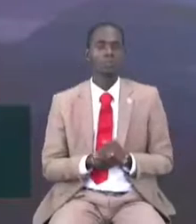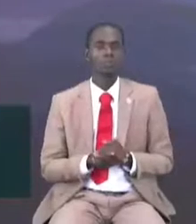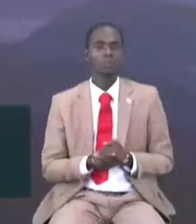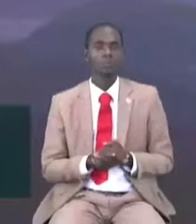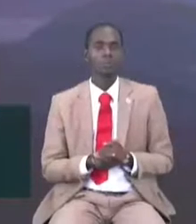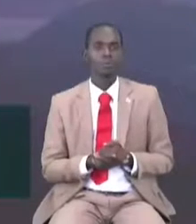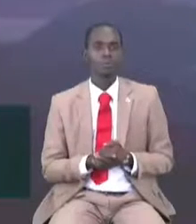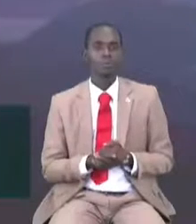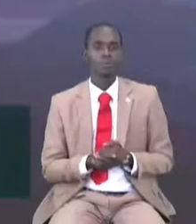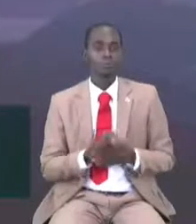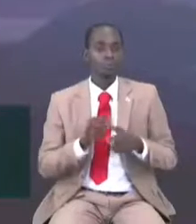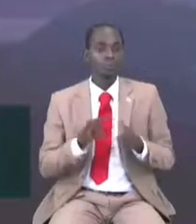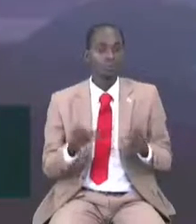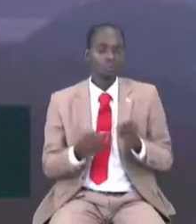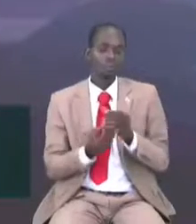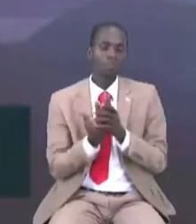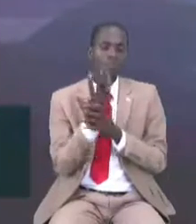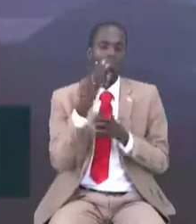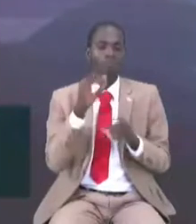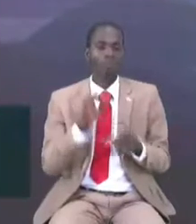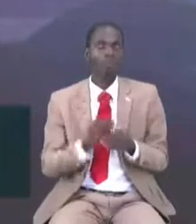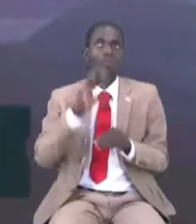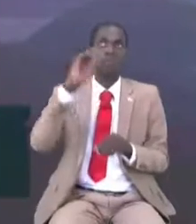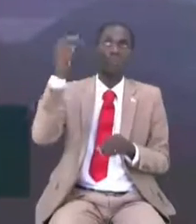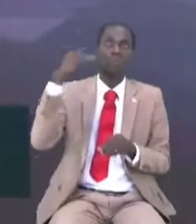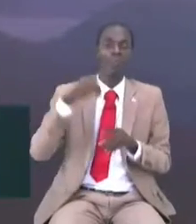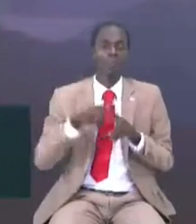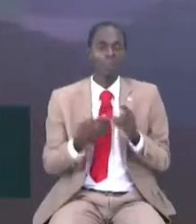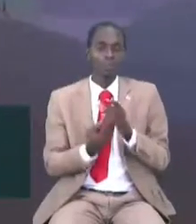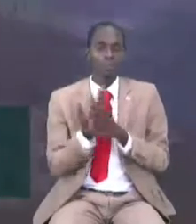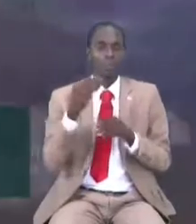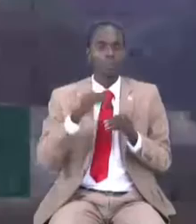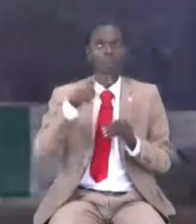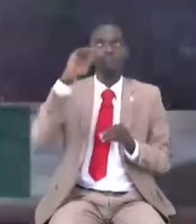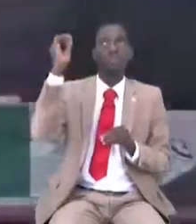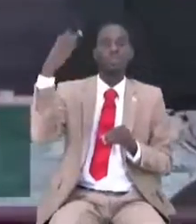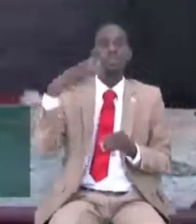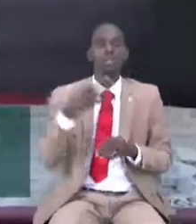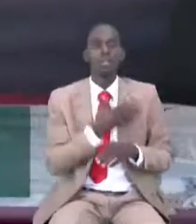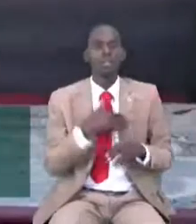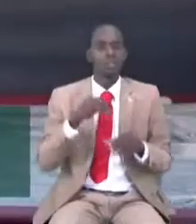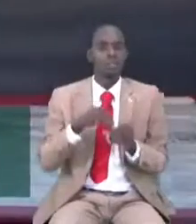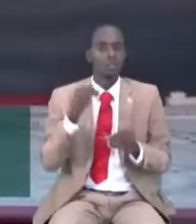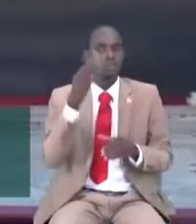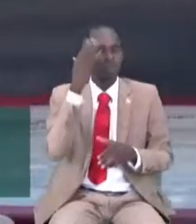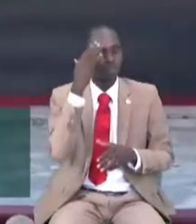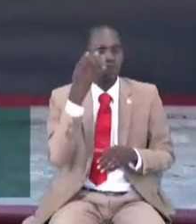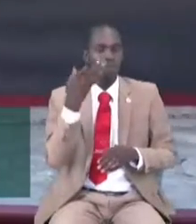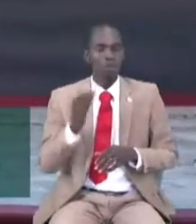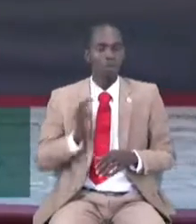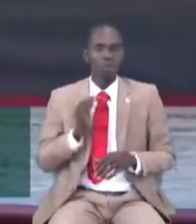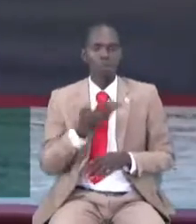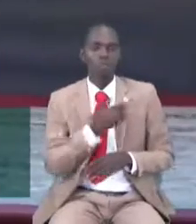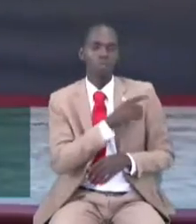croissez dans la grâce et dans la connaissance de notre Seigneur et Sauveur Jésus-Christ. À lui soit